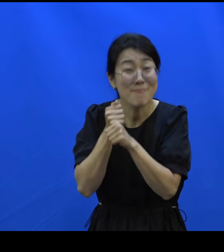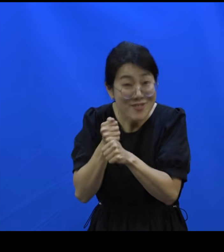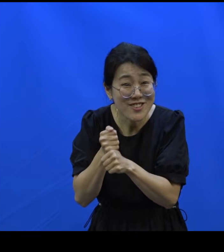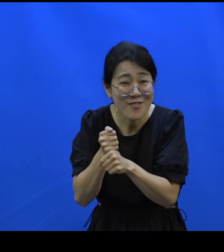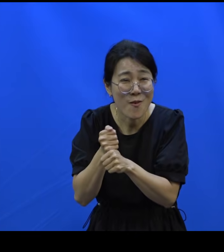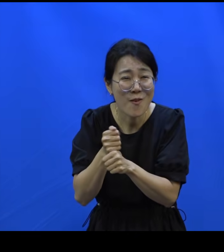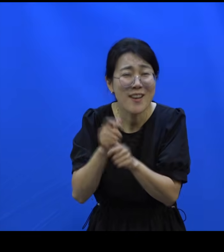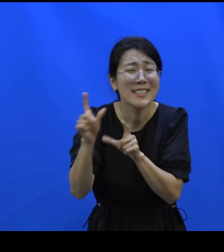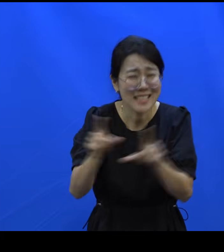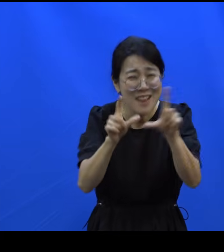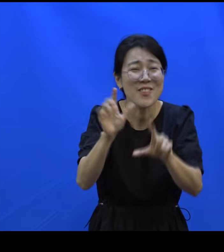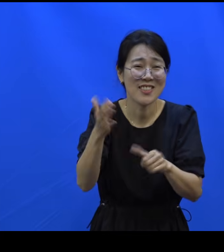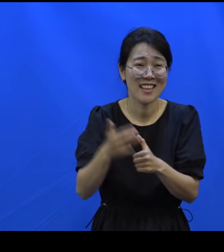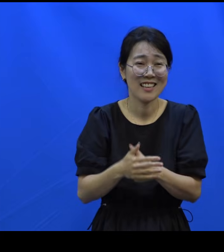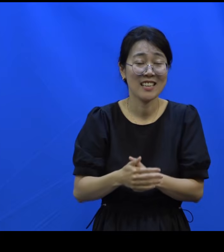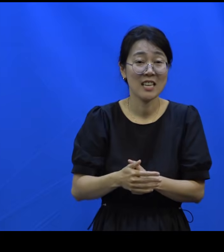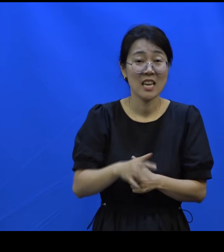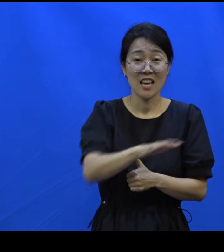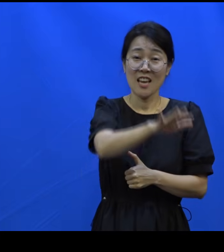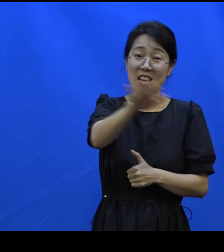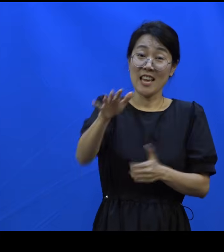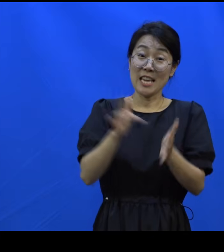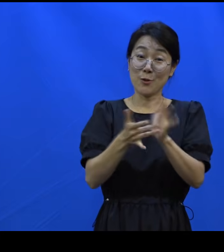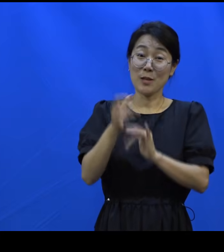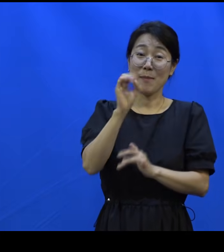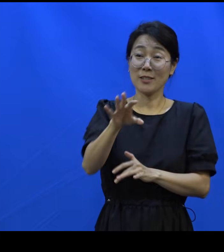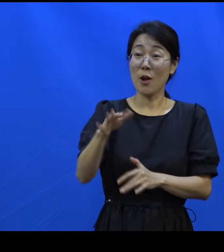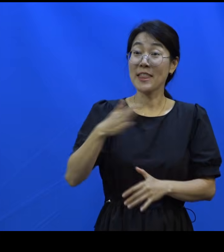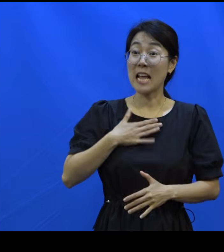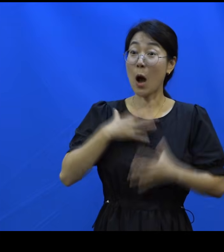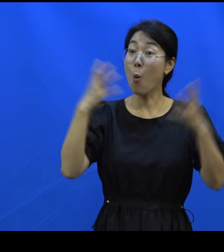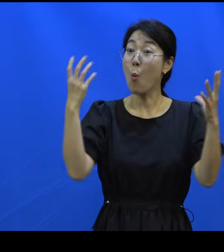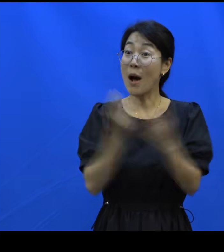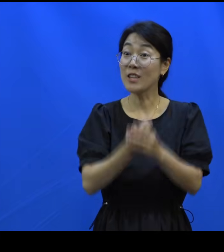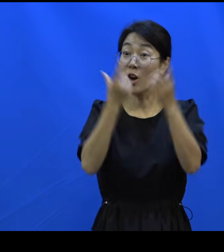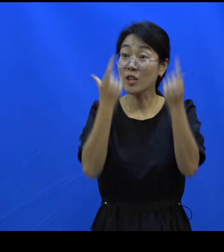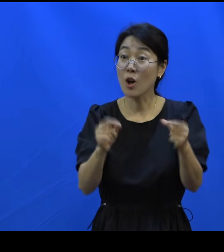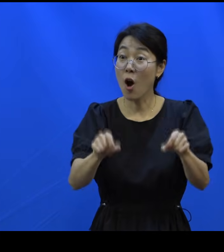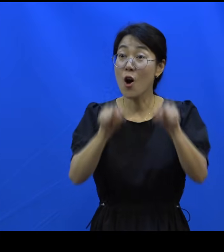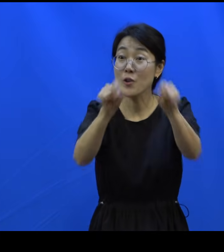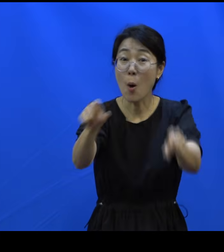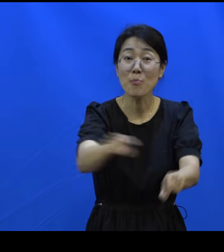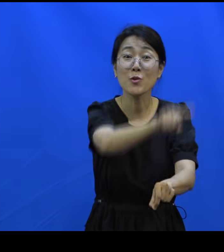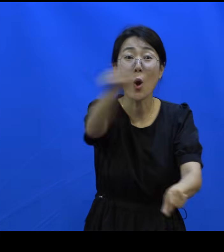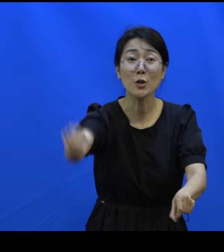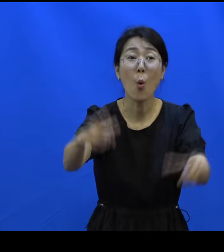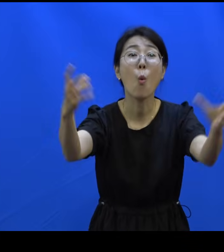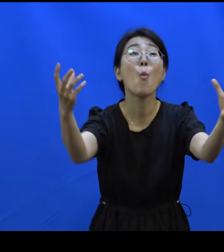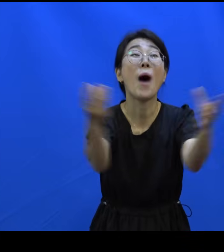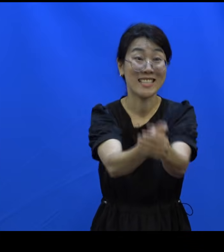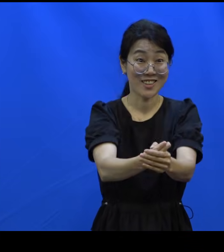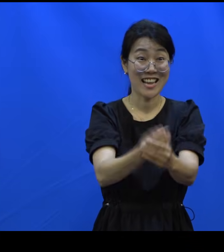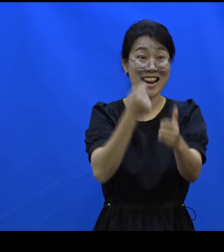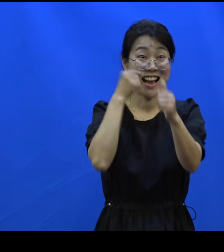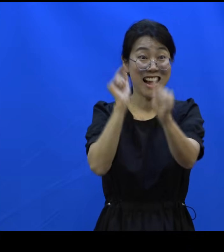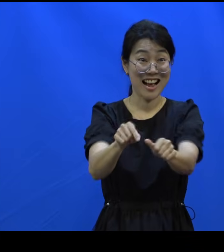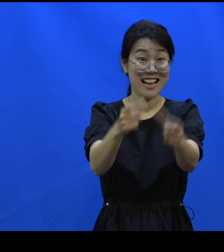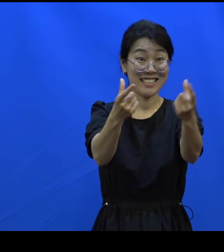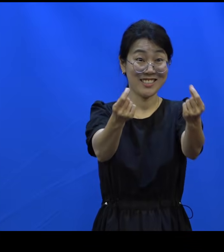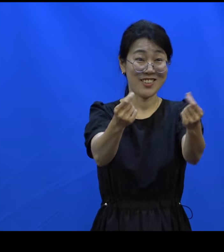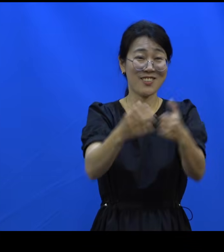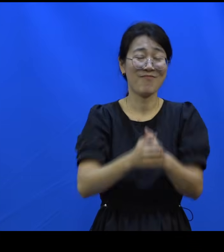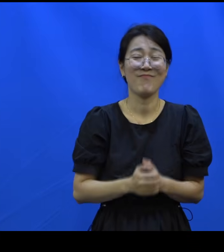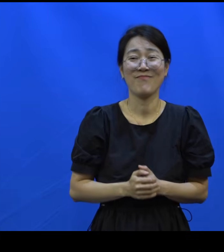말씀, 너희는 내가 완전한 것처럼 너희도 완전하라. 도달할 수 없는 것이라고 포기해버리지 않고